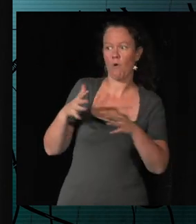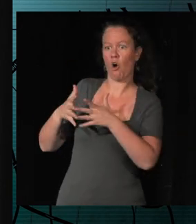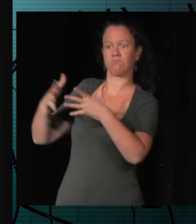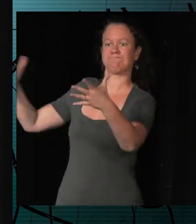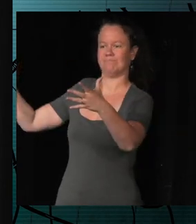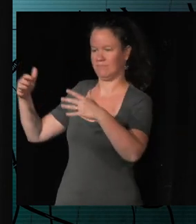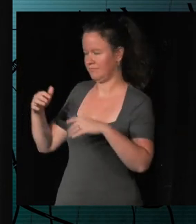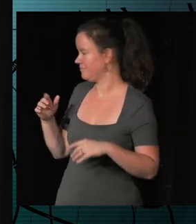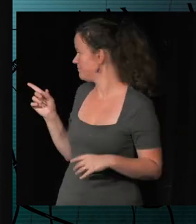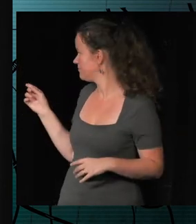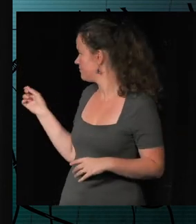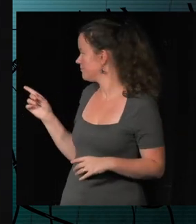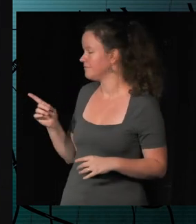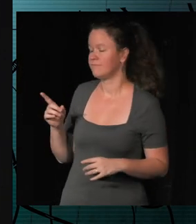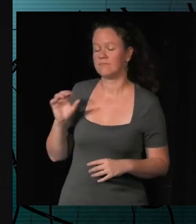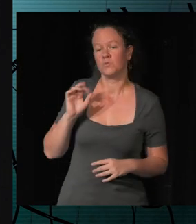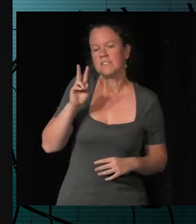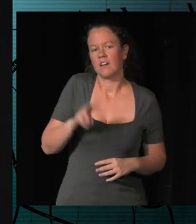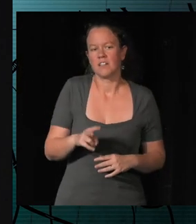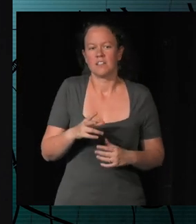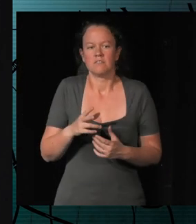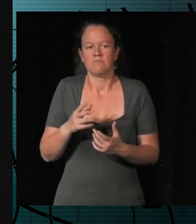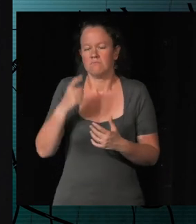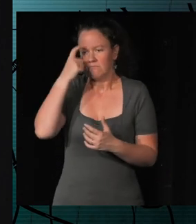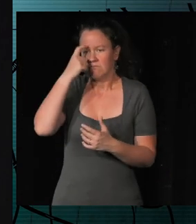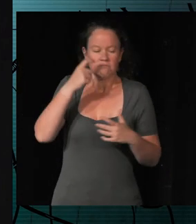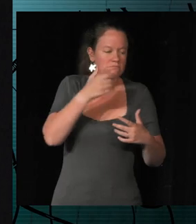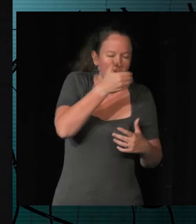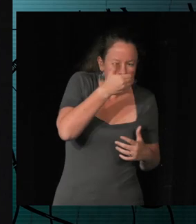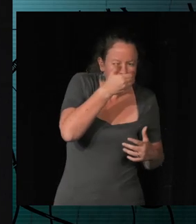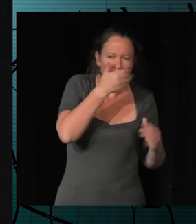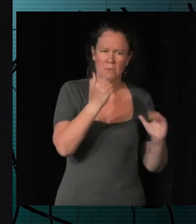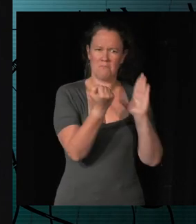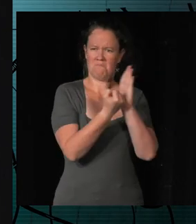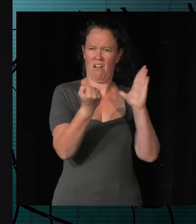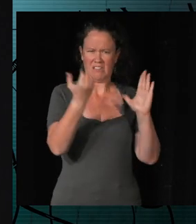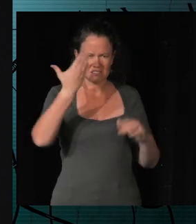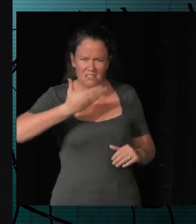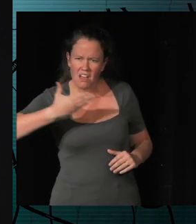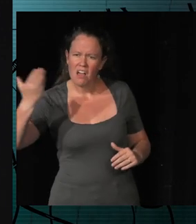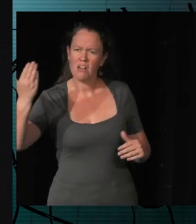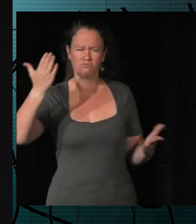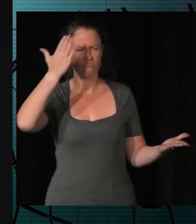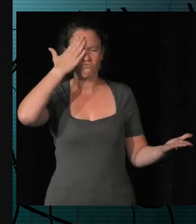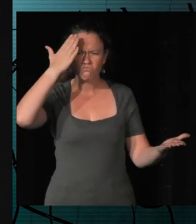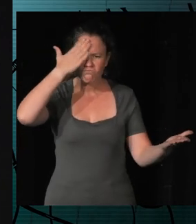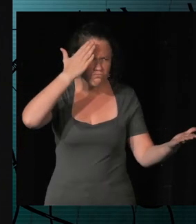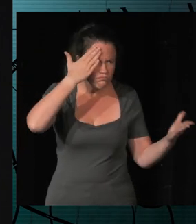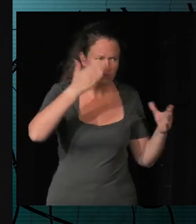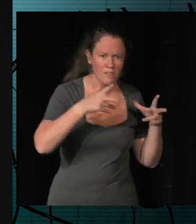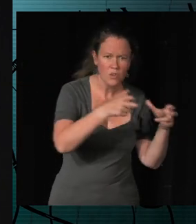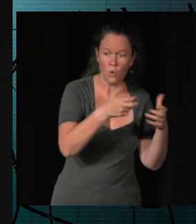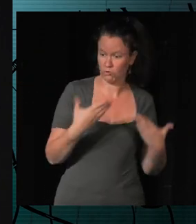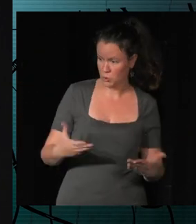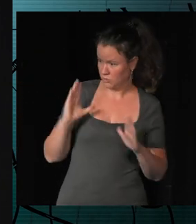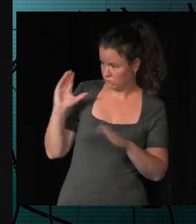aux idées reçues effectivement on pourrait se dire çaenttil c'est une licence culte qui est célèbre dans le monde du jeu vidéo qui est célébré aussi encore